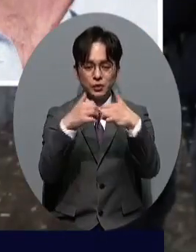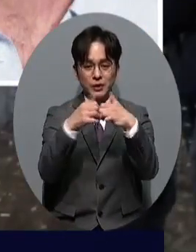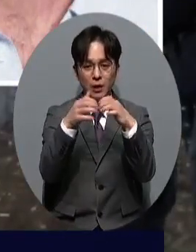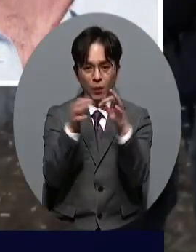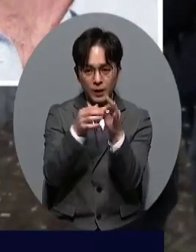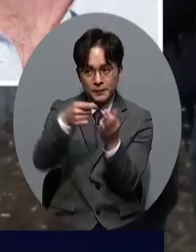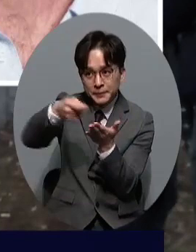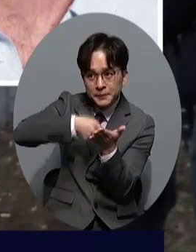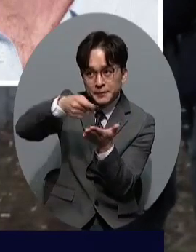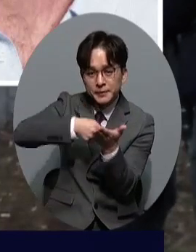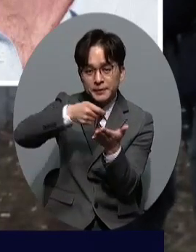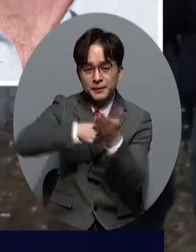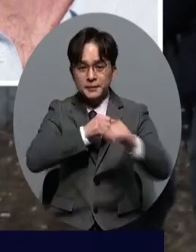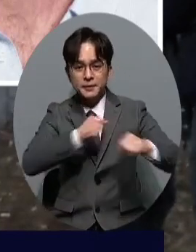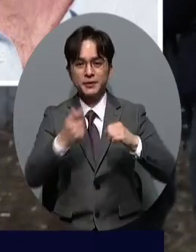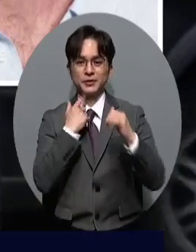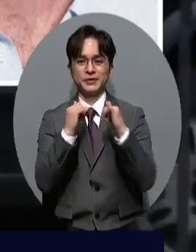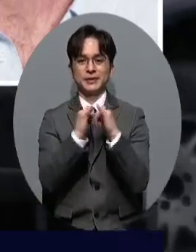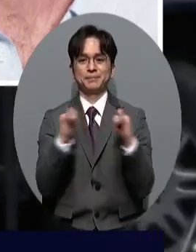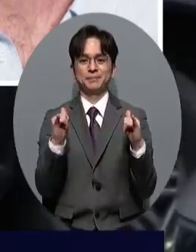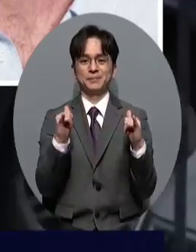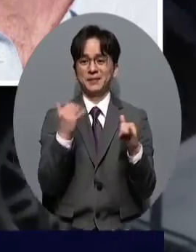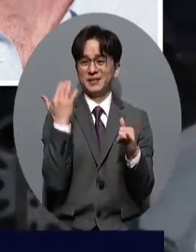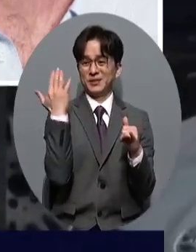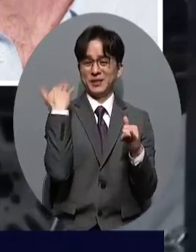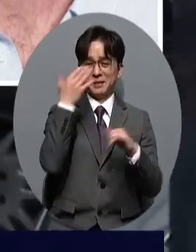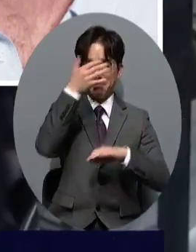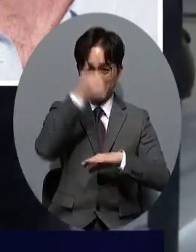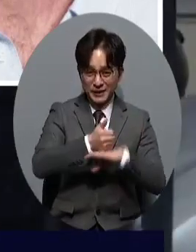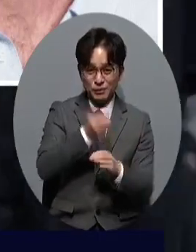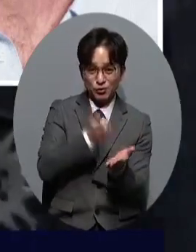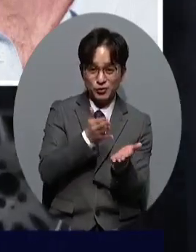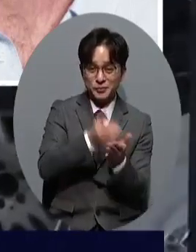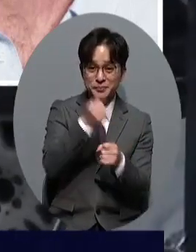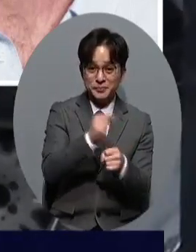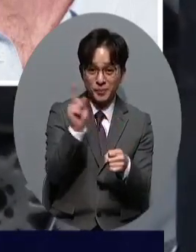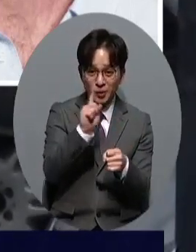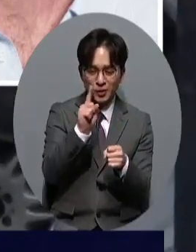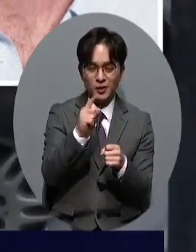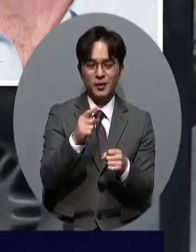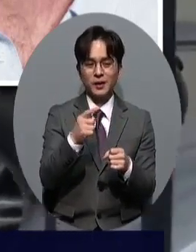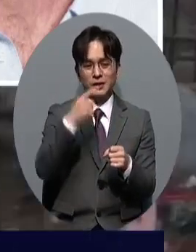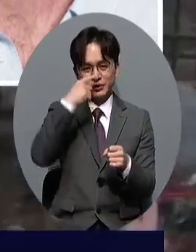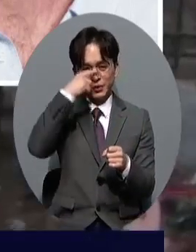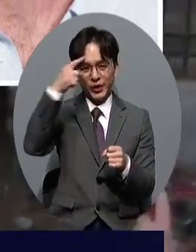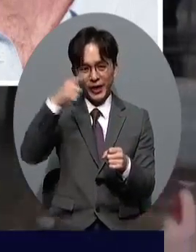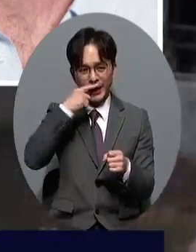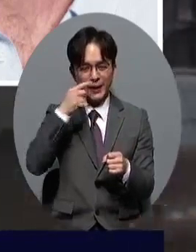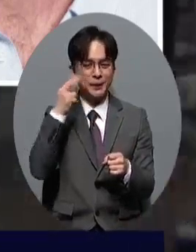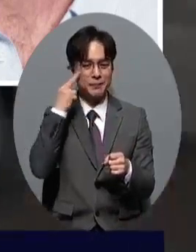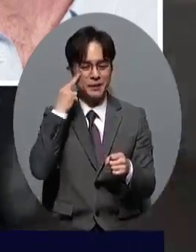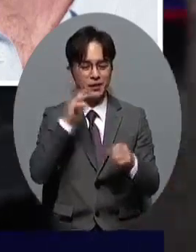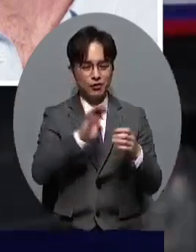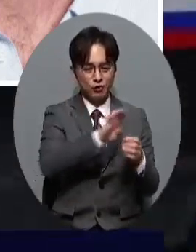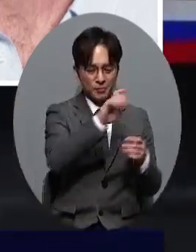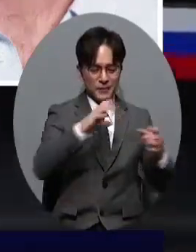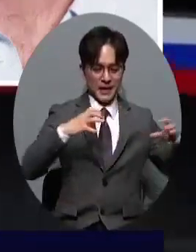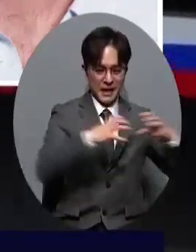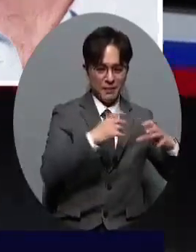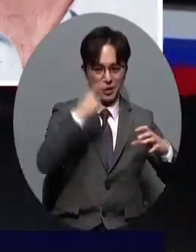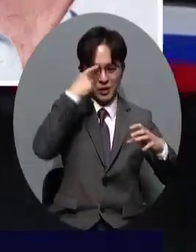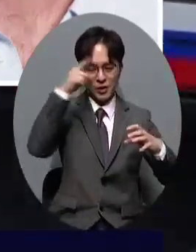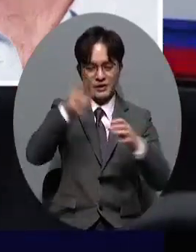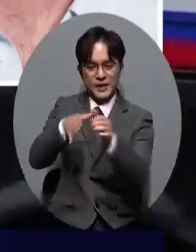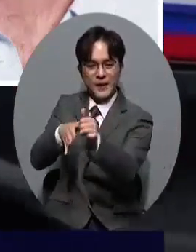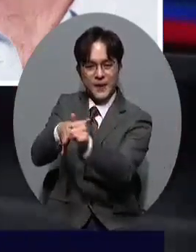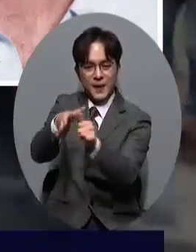기사는 서방 제재에 따른 러시아 경제 둔화에 대한 내용이었습니다. 미국 정부는 즉각 반발하며 자국민에게